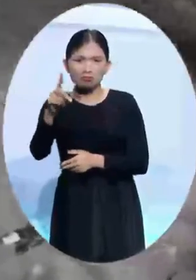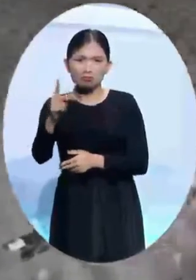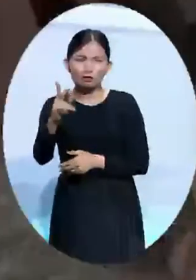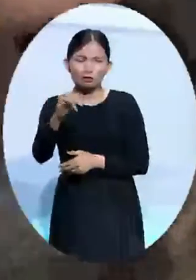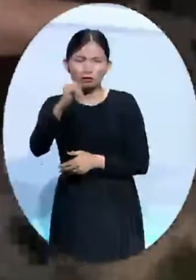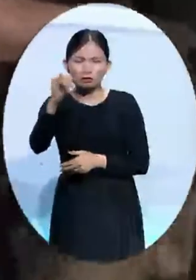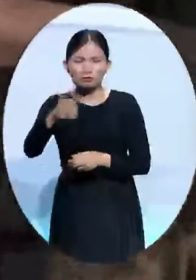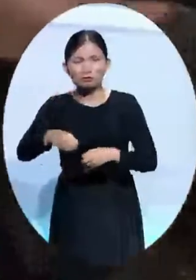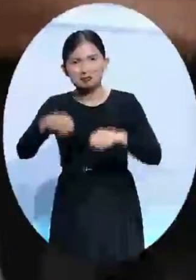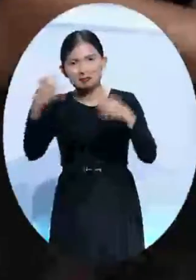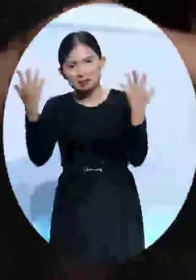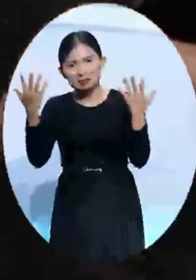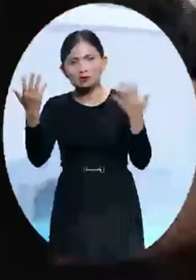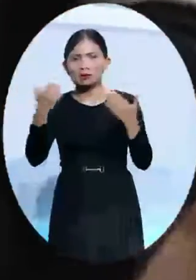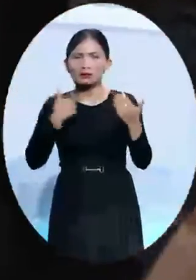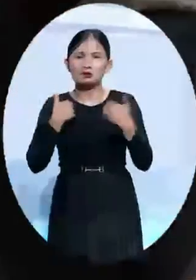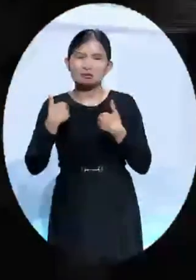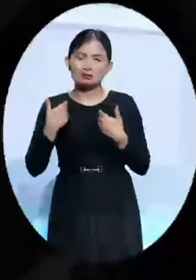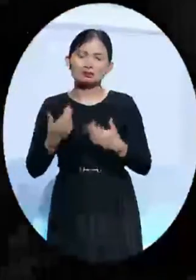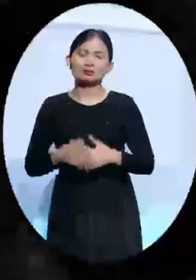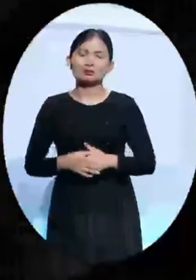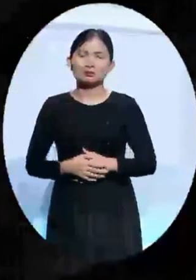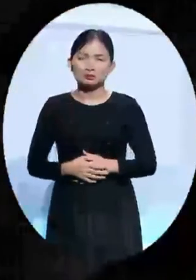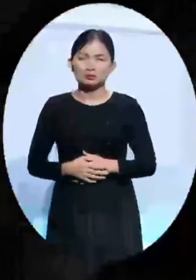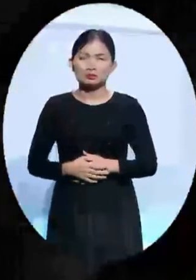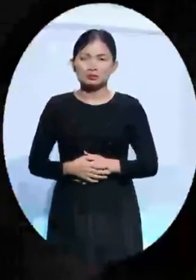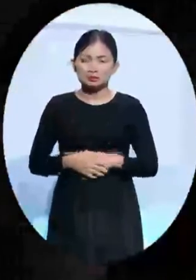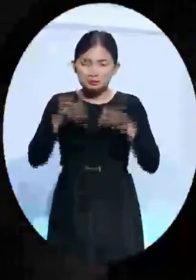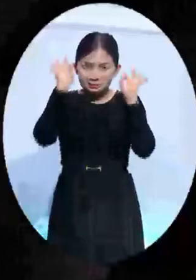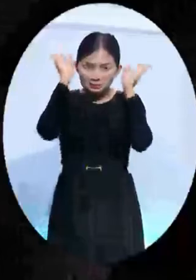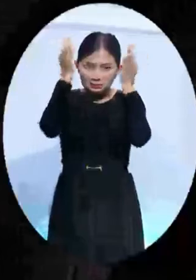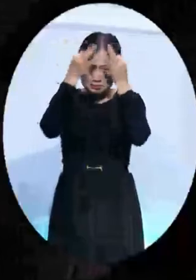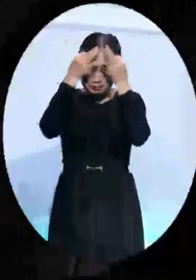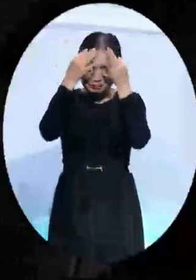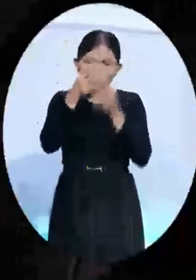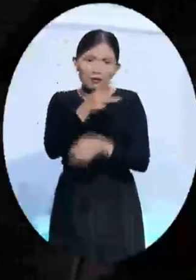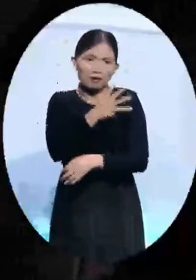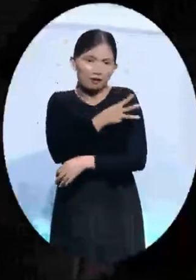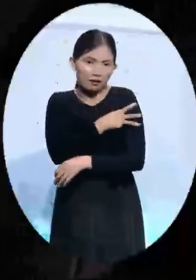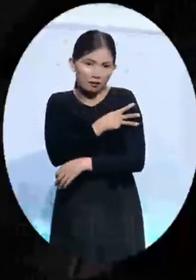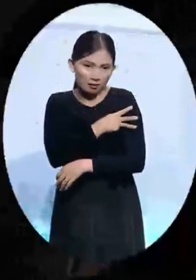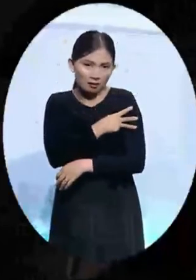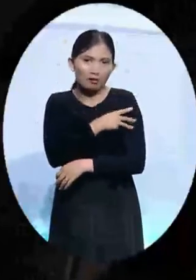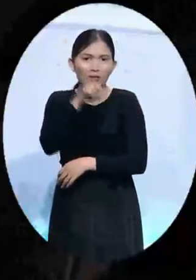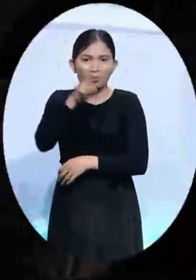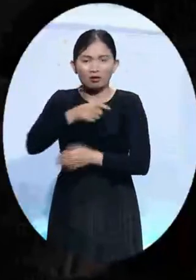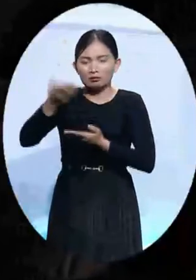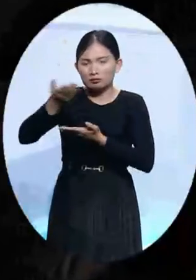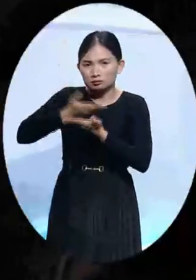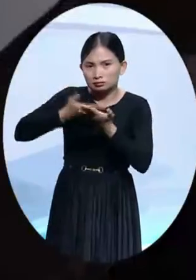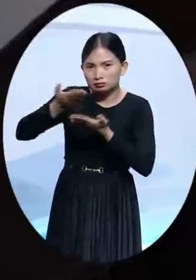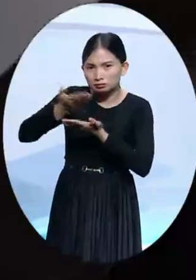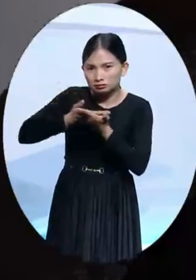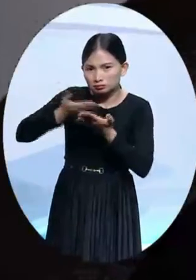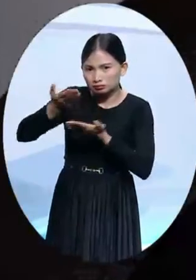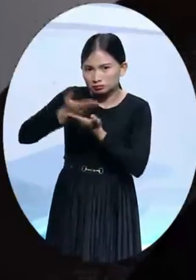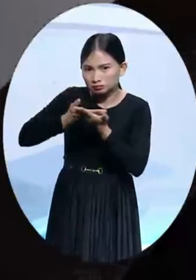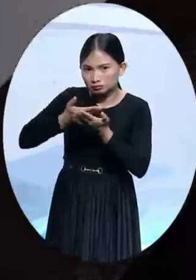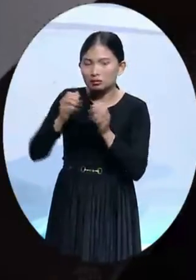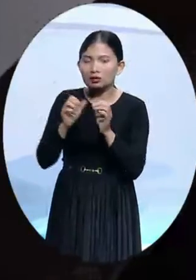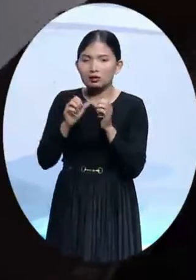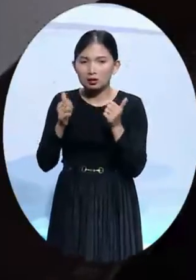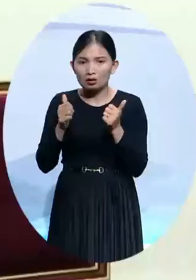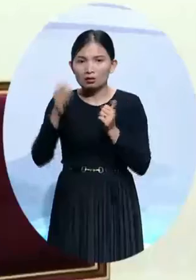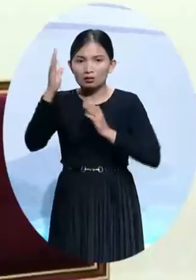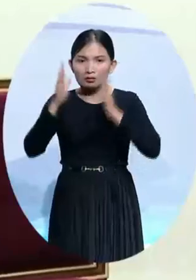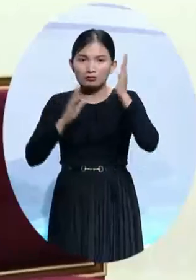Dmitry Peskov cho biết, Tổng thống Nga Vladimir Putin sẽ có cuộc hội đàm với người đồng cấp Thổ Nhĩ Kỳ Recep Tayyip Erdogan tại thành phố Sochi vào ngày